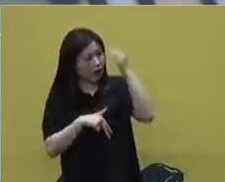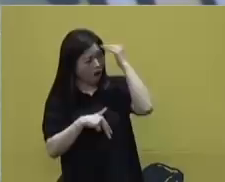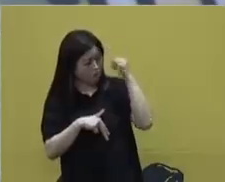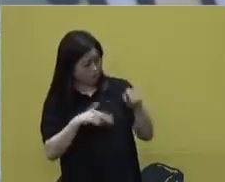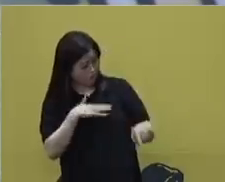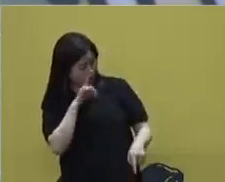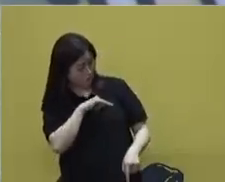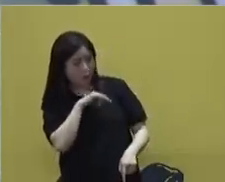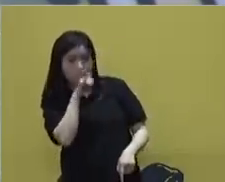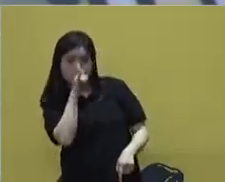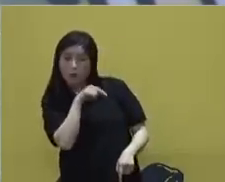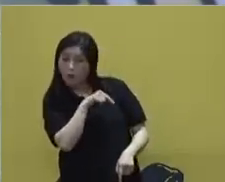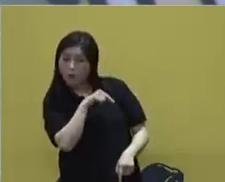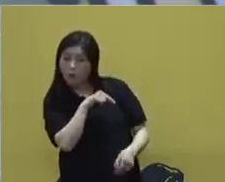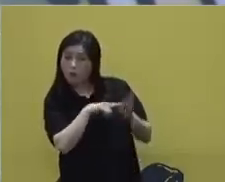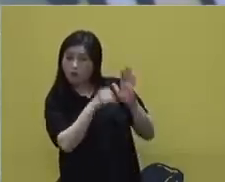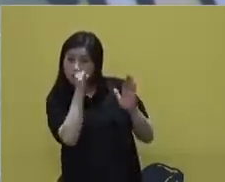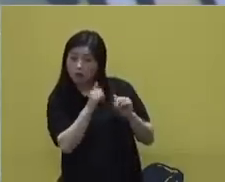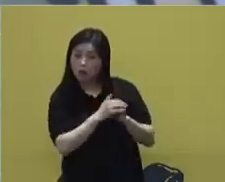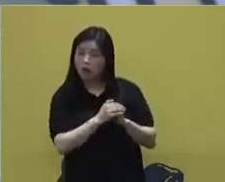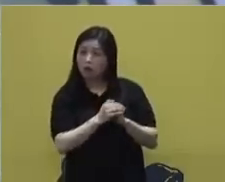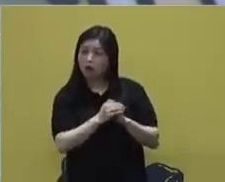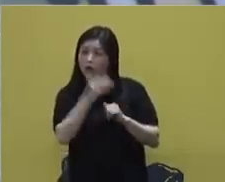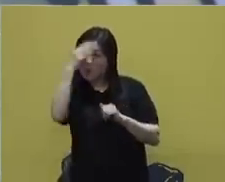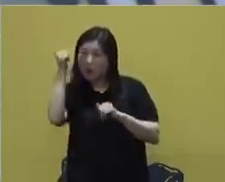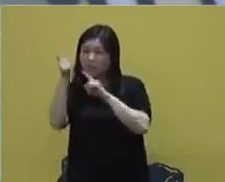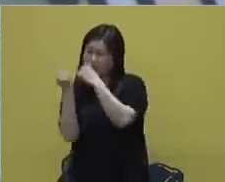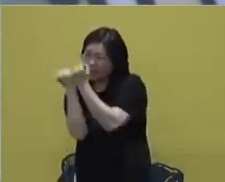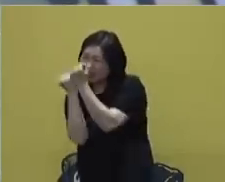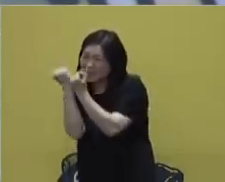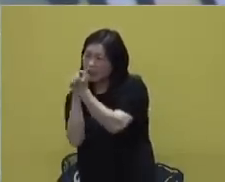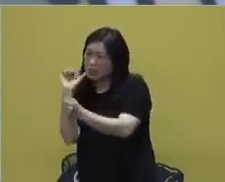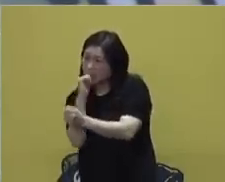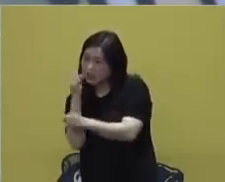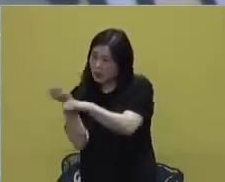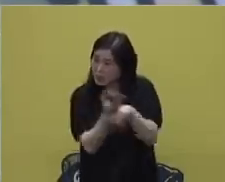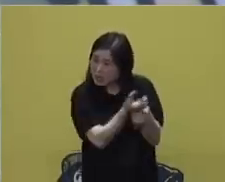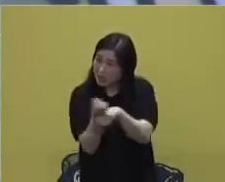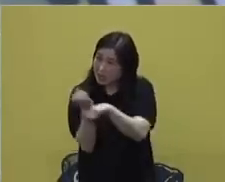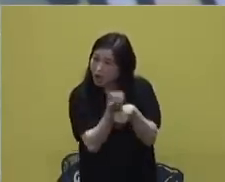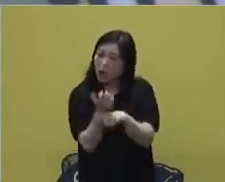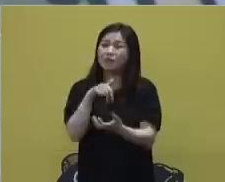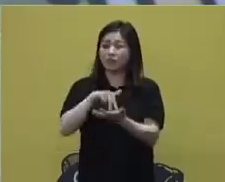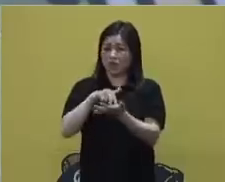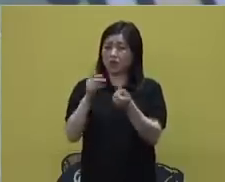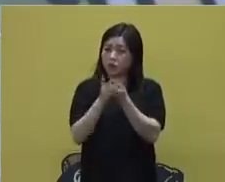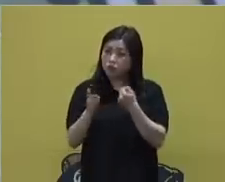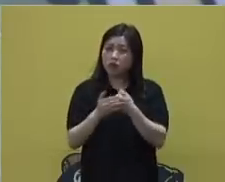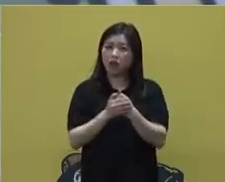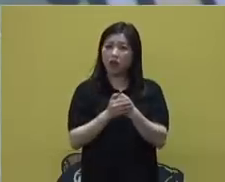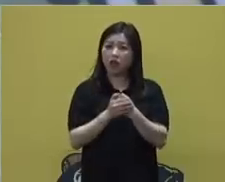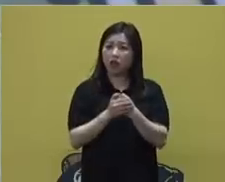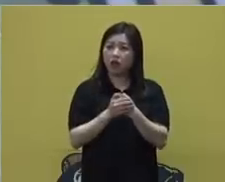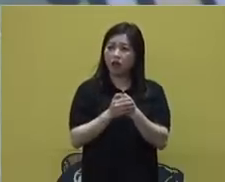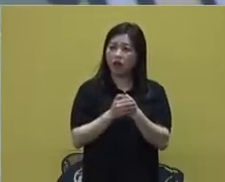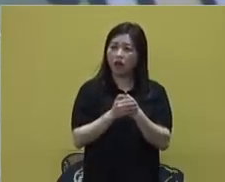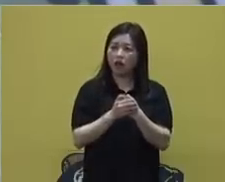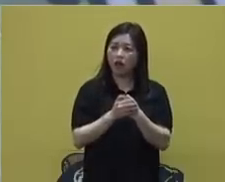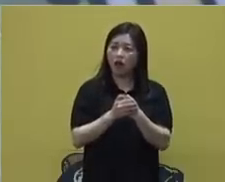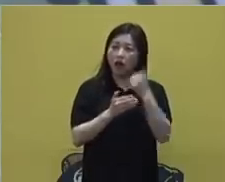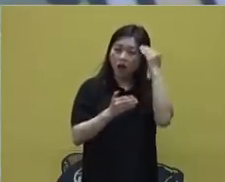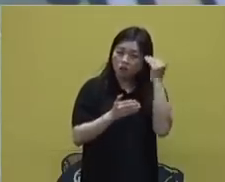안 하고 싶었던 거예요. 왜? 트럼프를 좀 설득해야 되고 중재를 해야 되니까. 예. 그러다 보니까 남북관계가 너무나 그 미국의 의사,